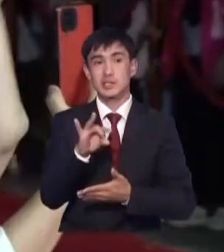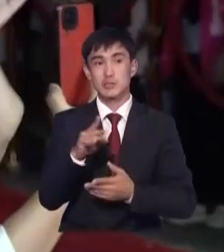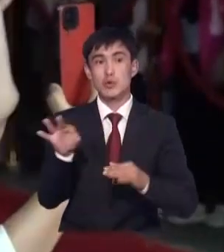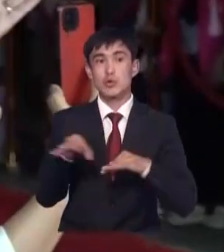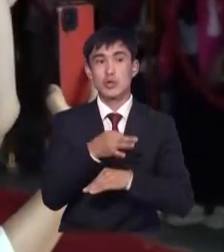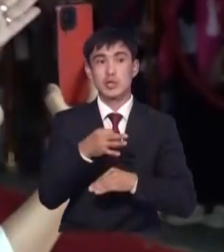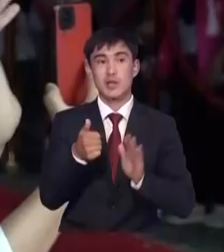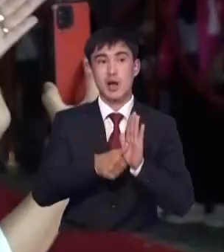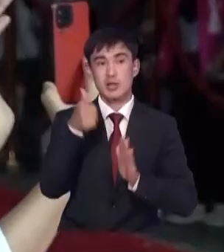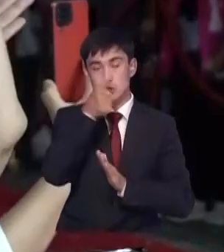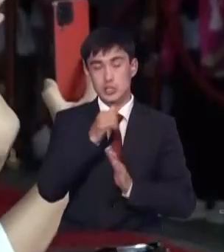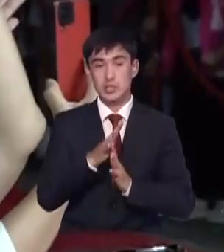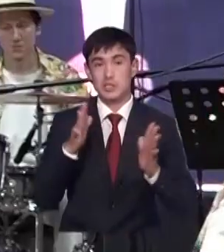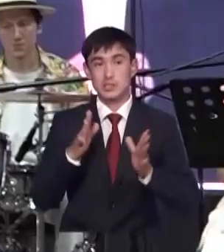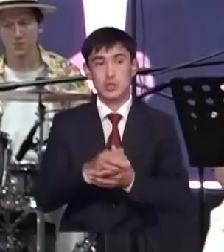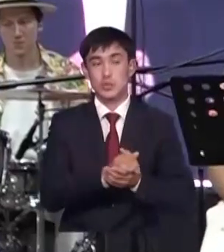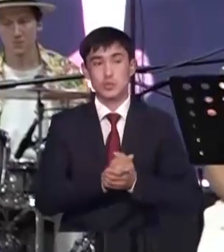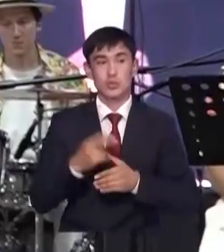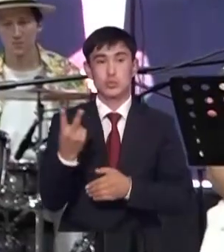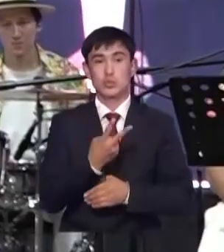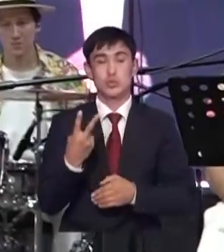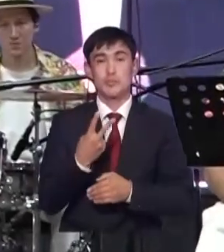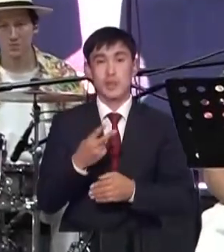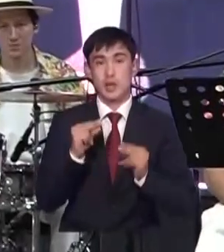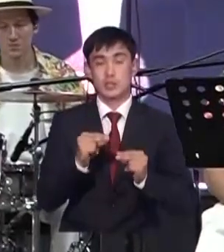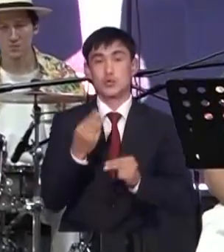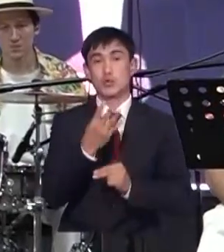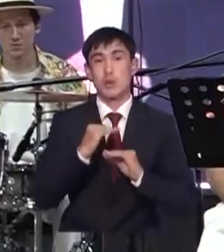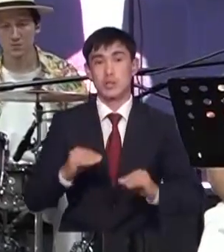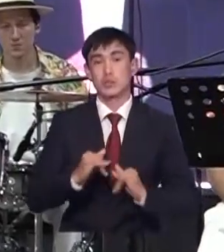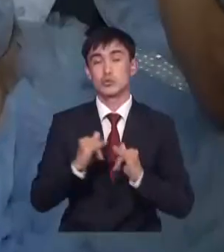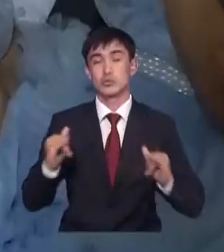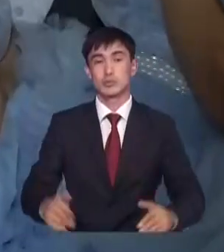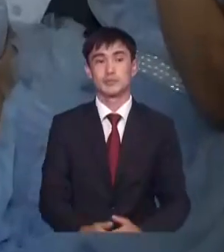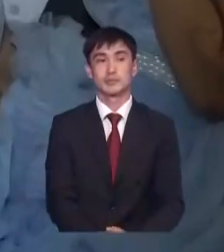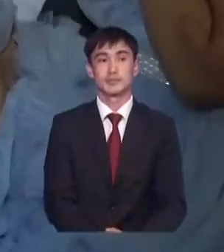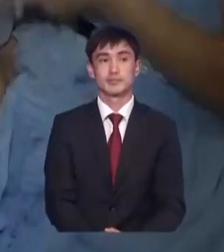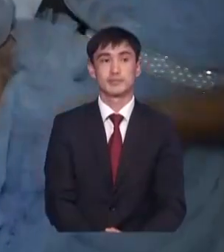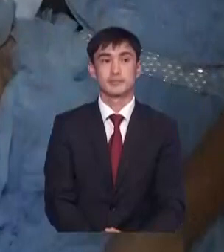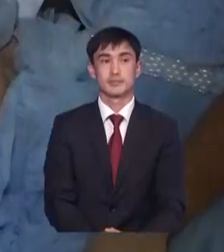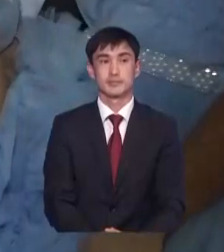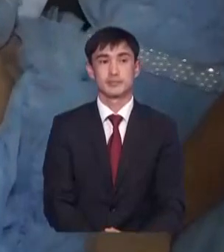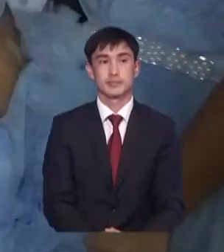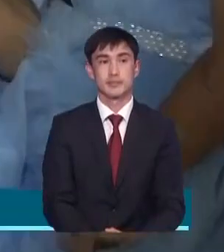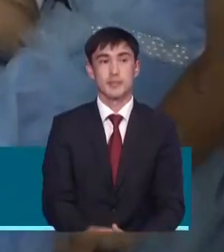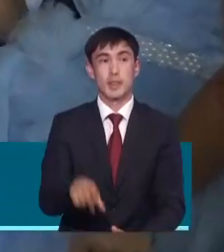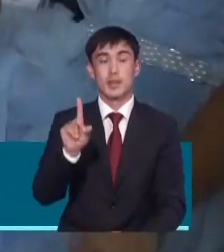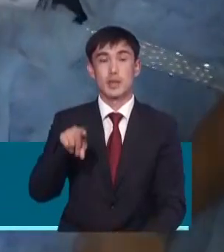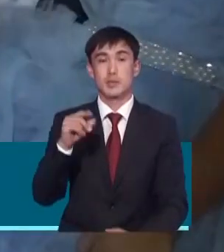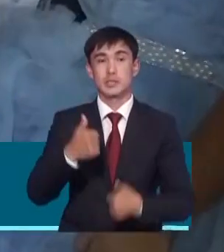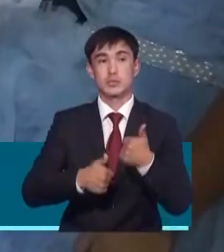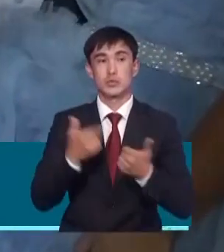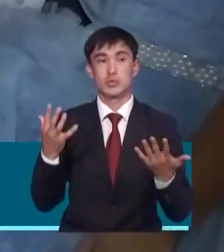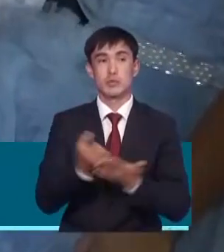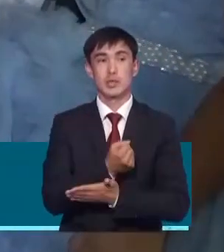көтергеніне 6 жылдан асты. Тату тәтті жұп ақ адал некеде 4 бала өсіріп отыр. Номинацияда ұтып алған